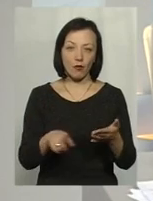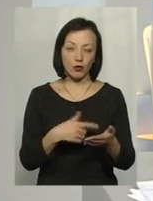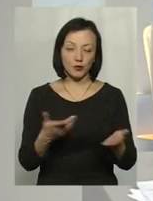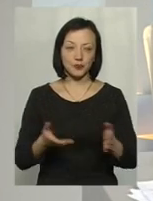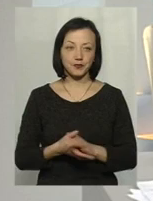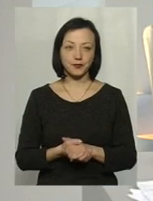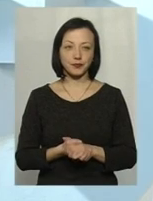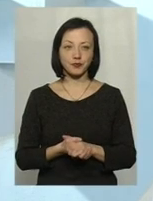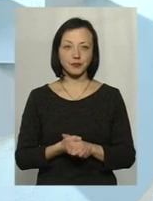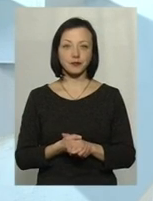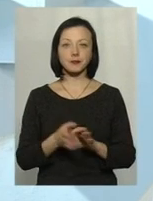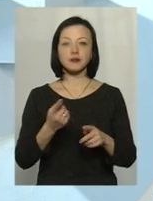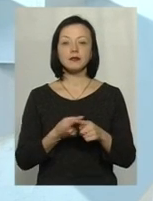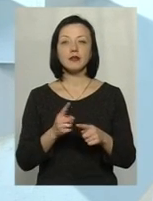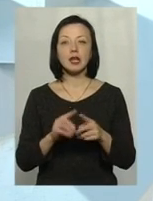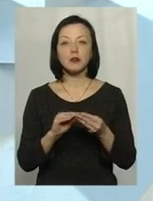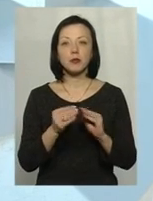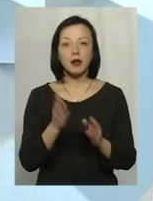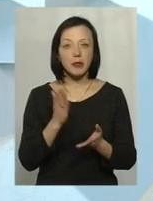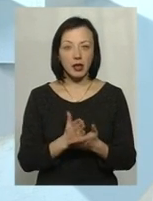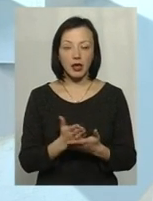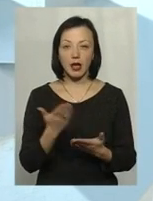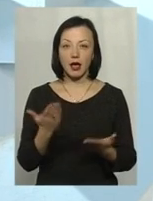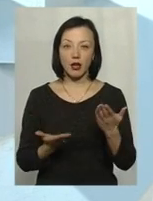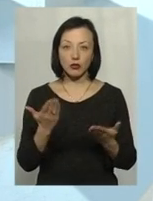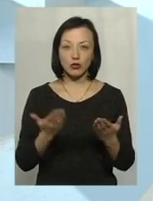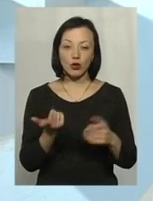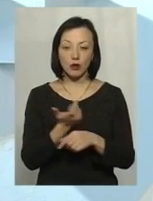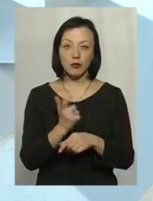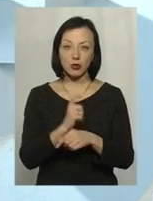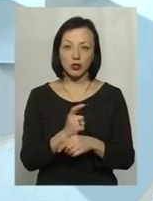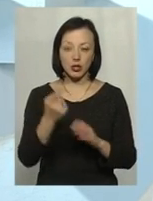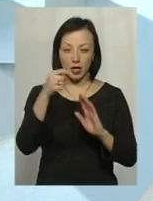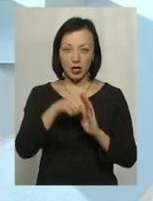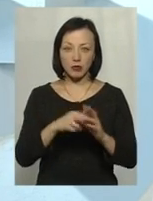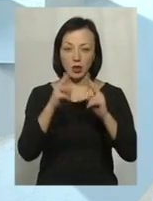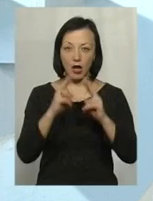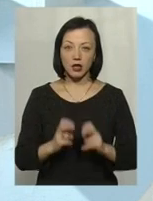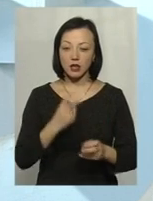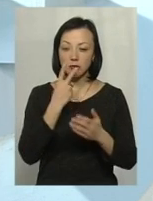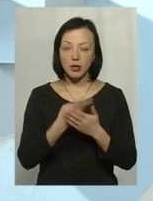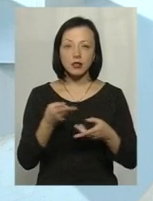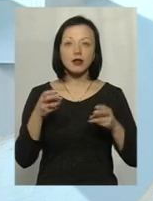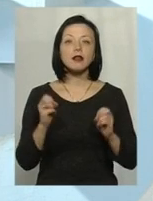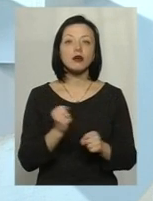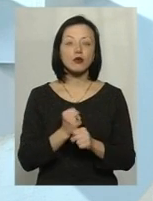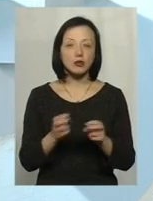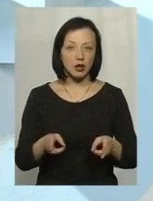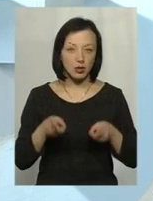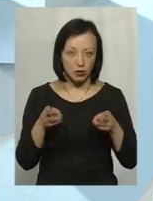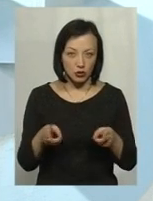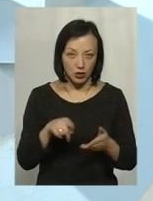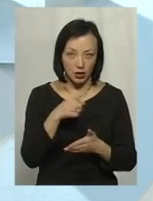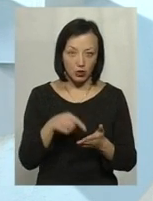Тому ця проблема є. Якщо брати більш глибший аналіз, то ми бачимо, що де скоюються крадіжки. Знову ж таки,